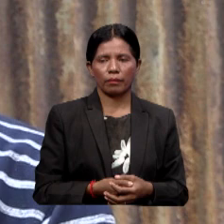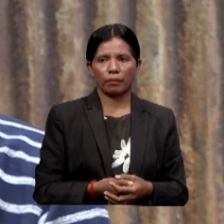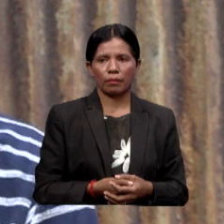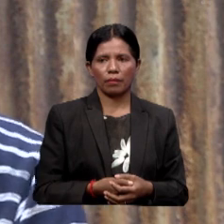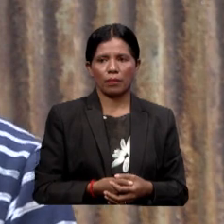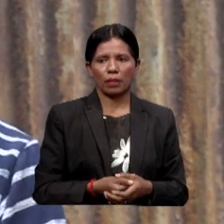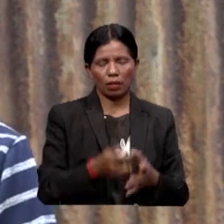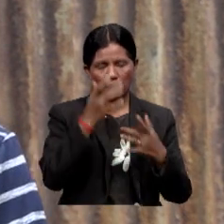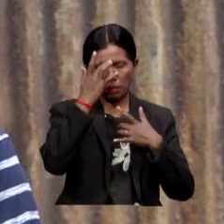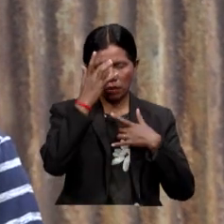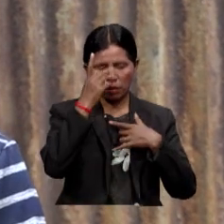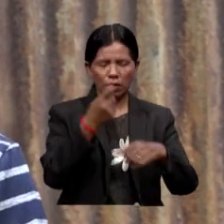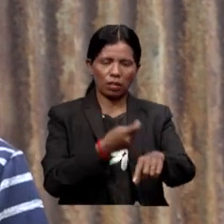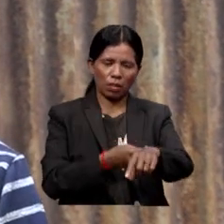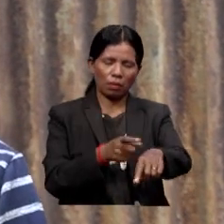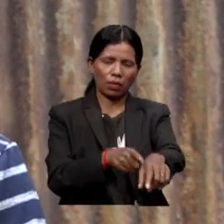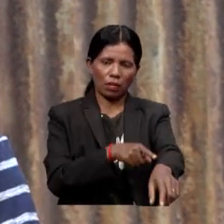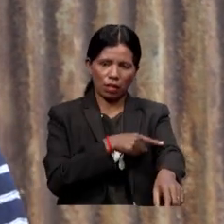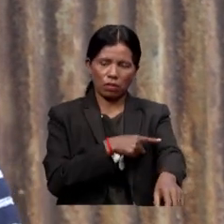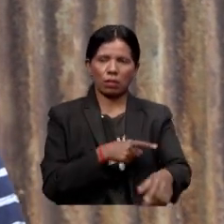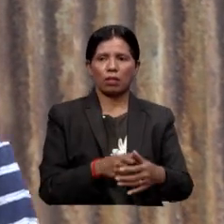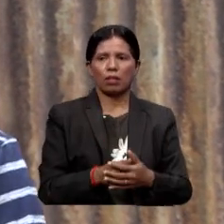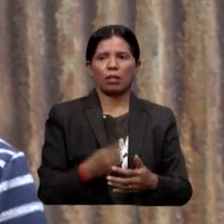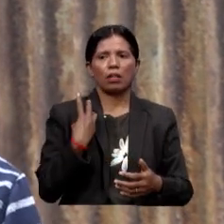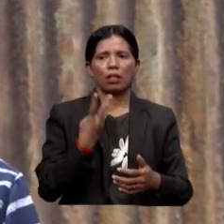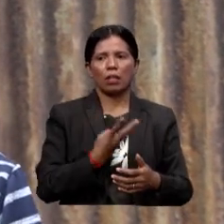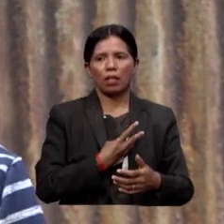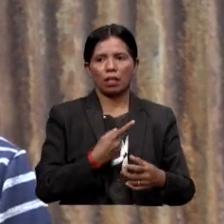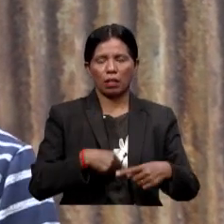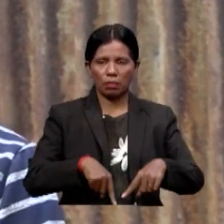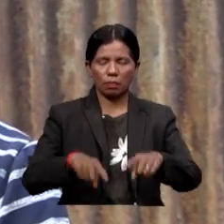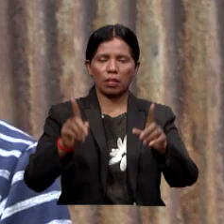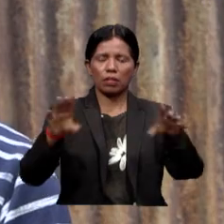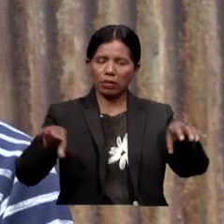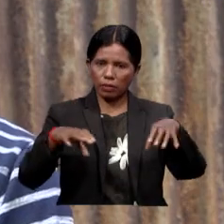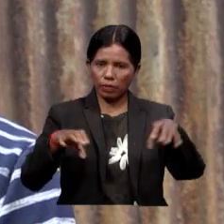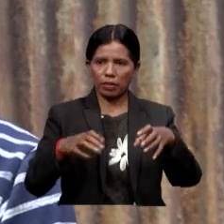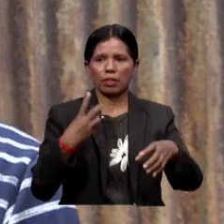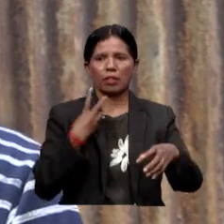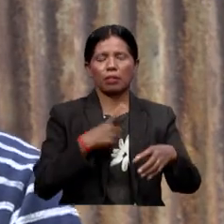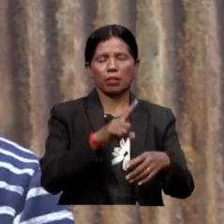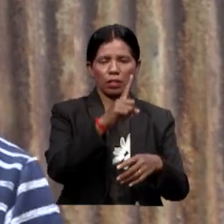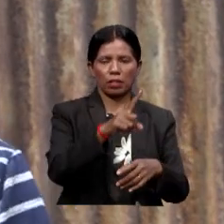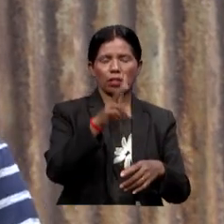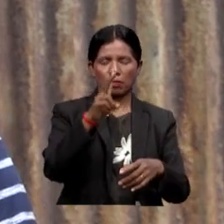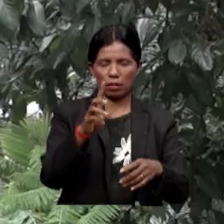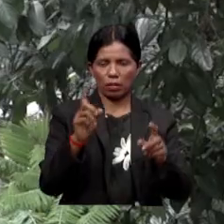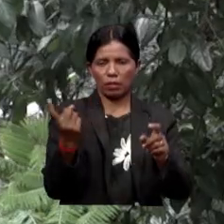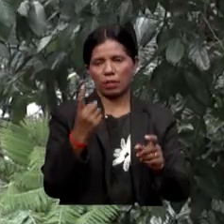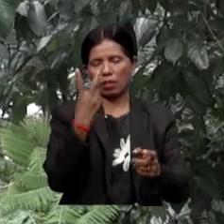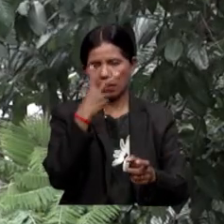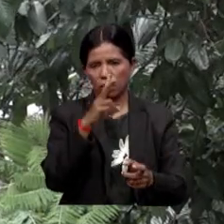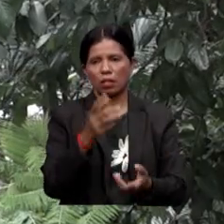Ni moras ni tempu naruk loh sekali. Tempu naruk kau dia kira ami bawa am cai bawa servisu. Ida ruam mak sempat tamat hal benih